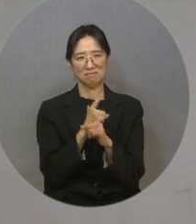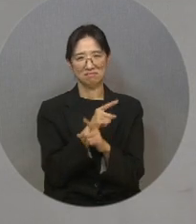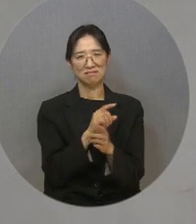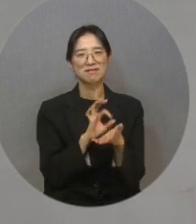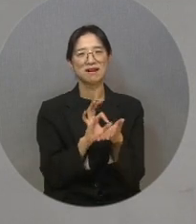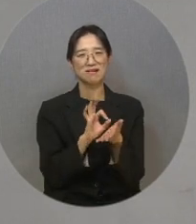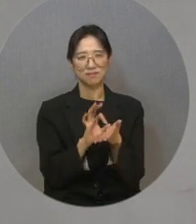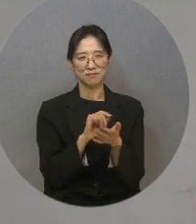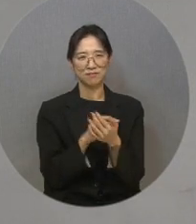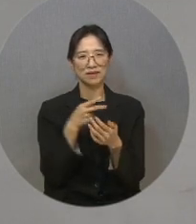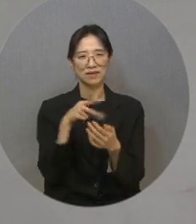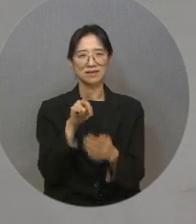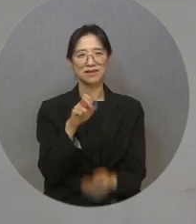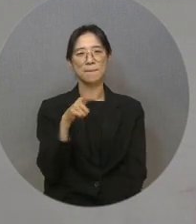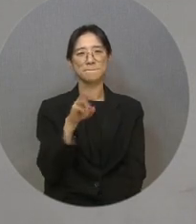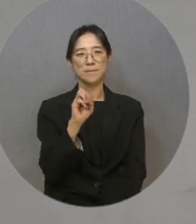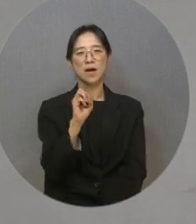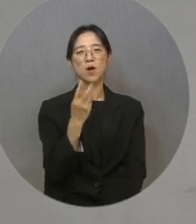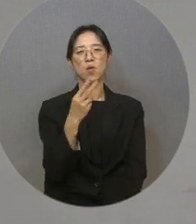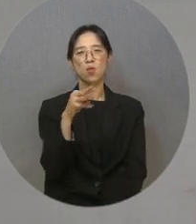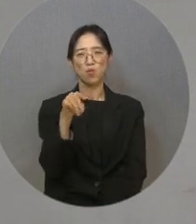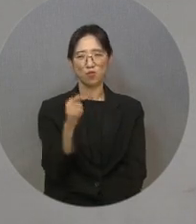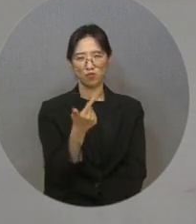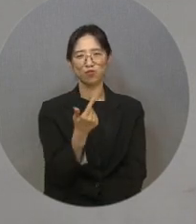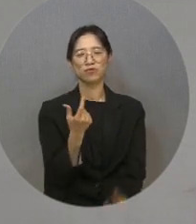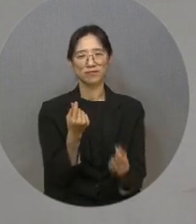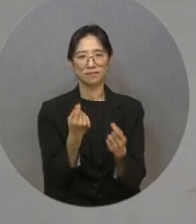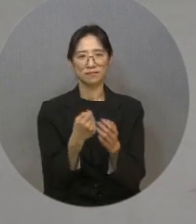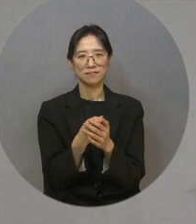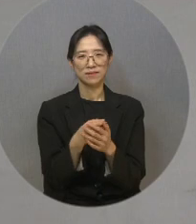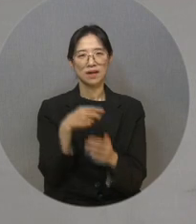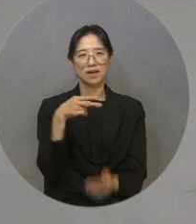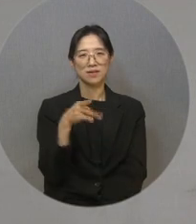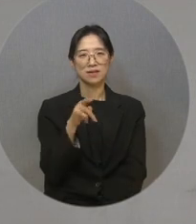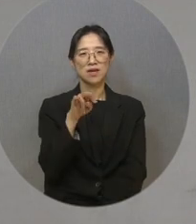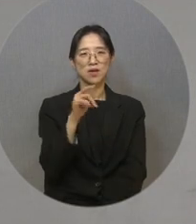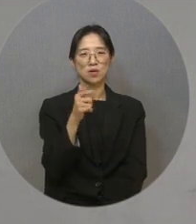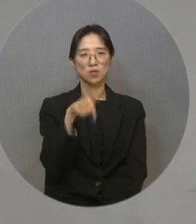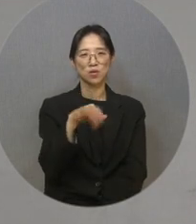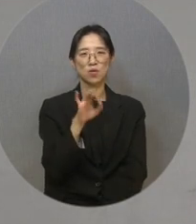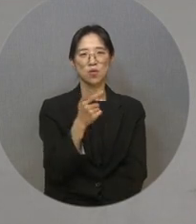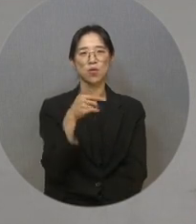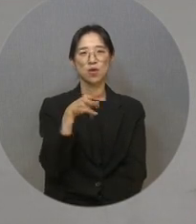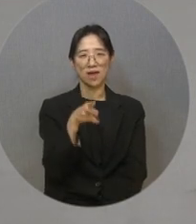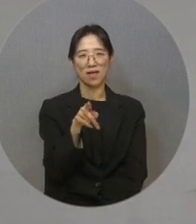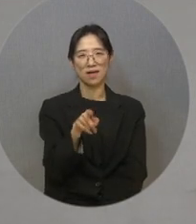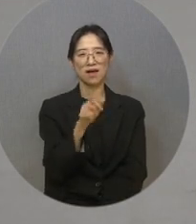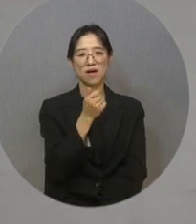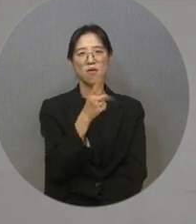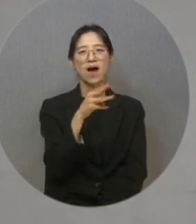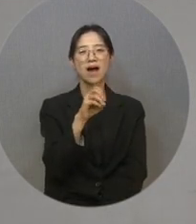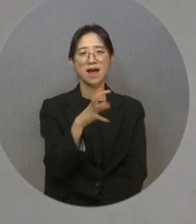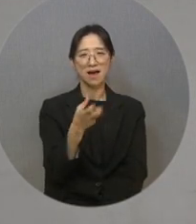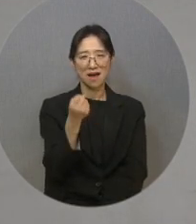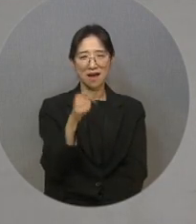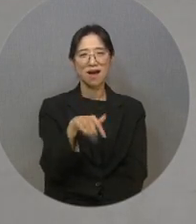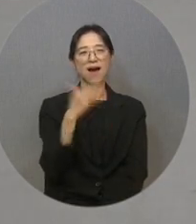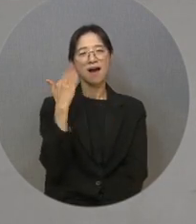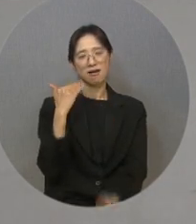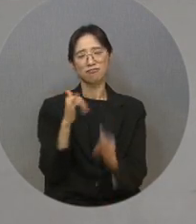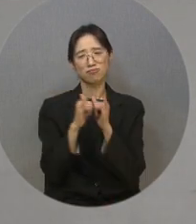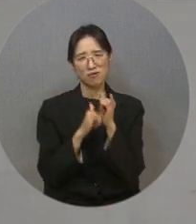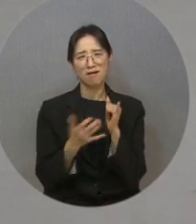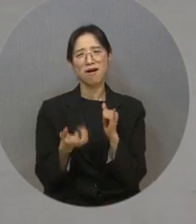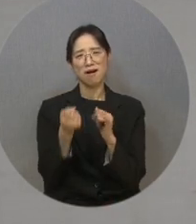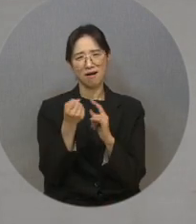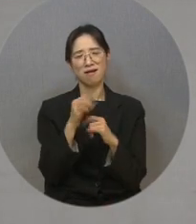거예요. 그게 삼강오륜이 되는 거고 세속오계 다 화랑의 세속오계 다 거기에 우리 역사에서